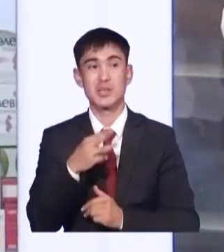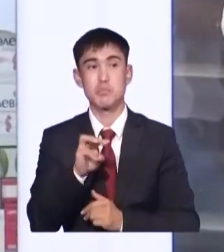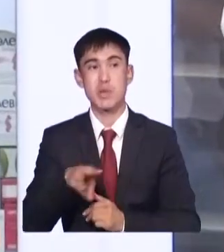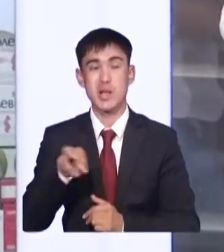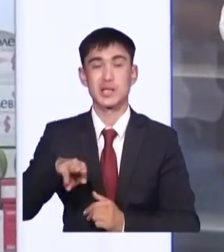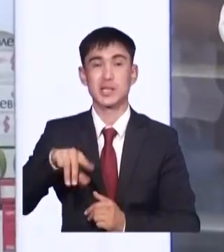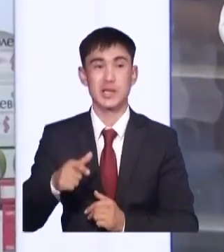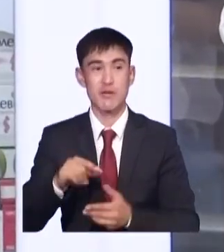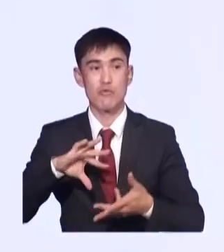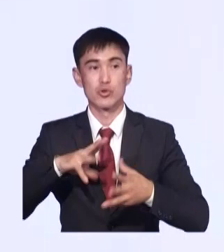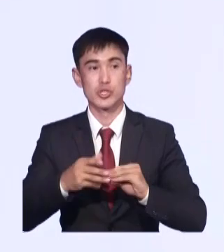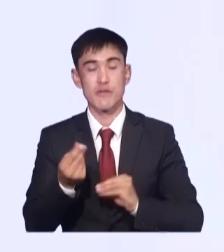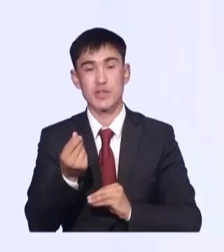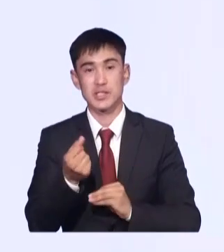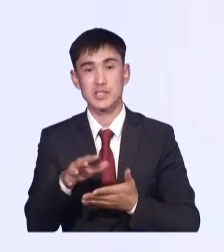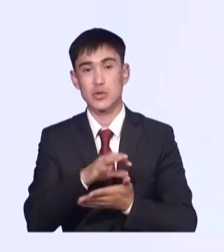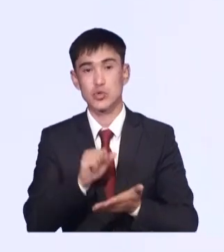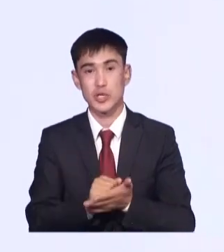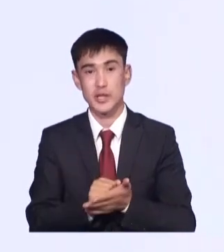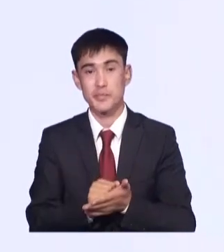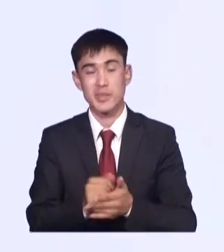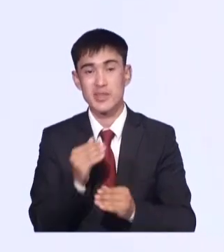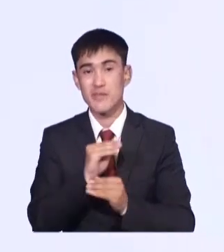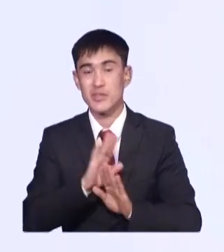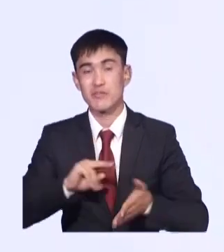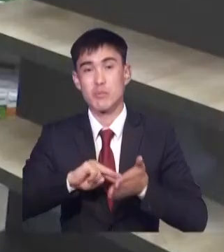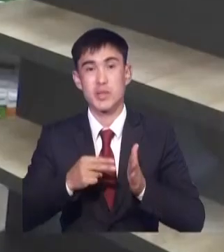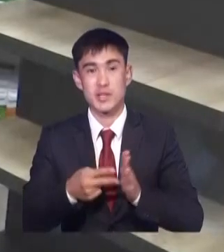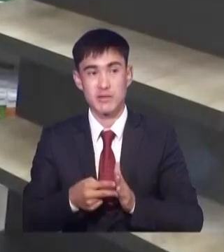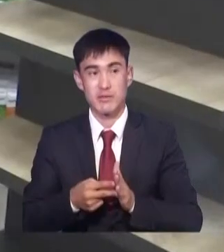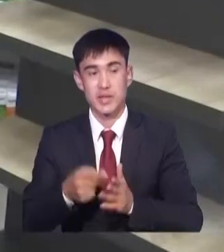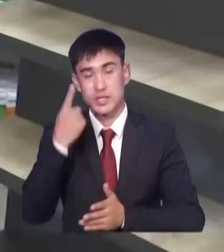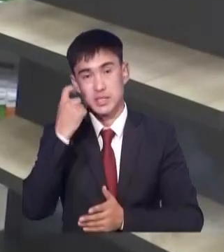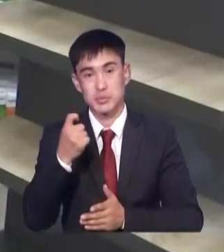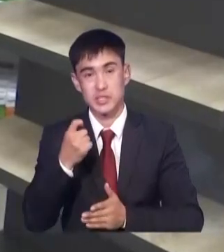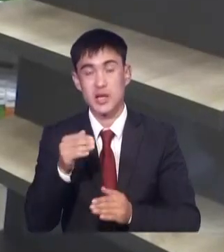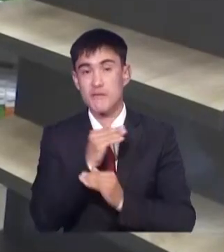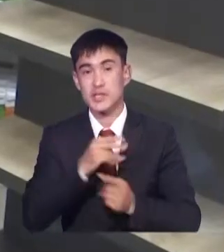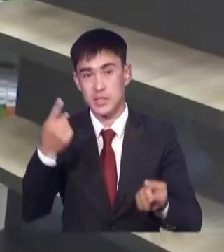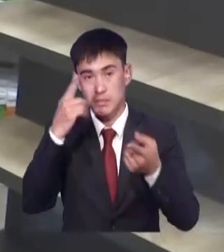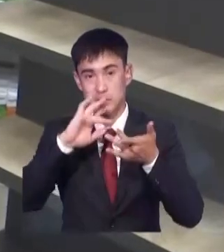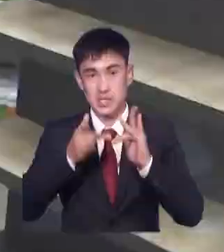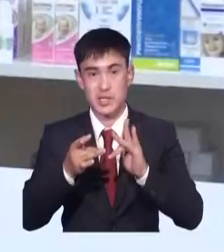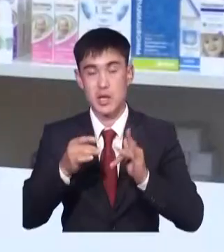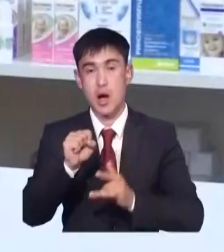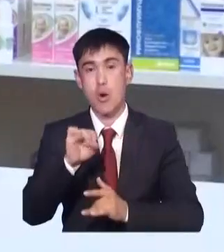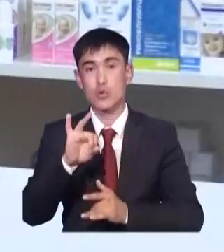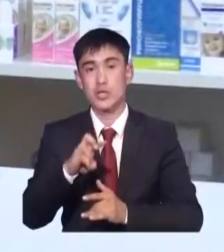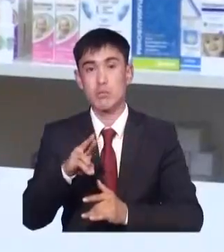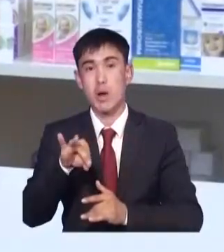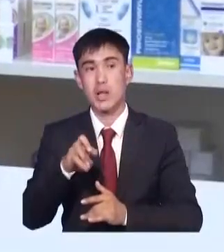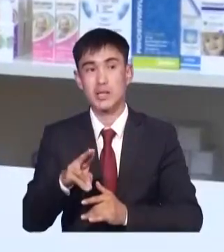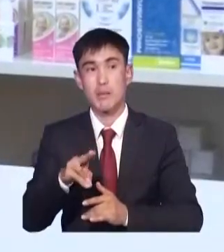миллиарда тенге, включая финансовые нарушения и неэффективное планирование. Как сообщается на официальном сайте Высшей аудиторской